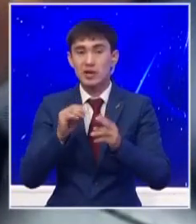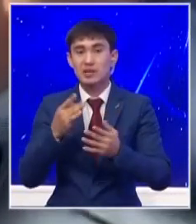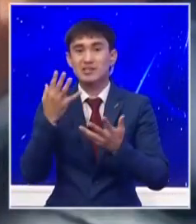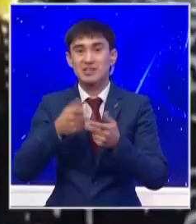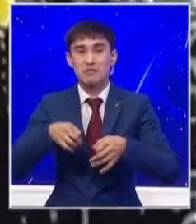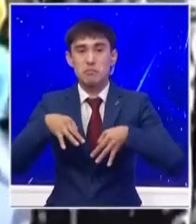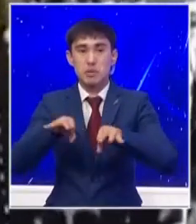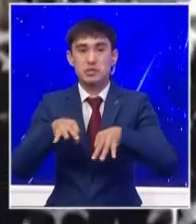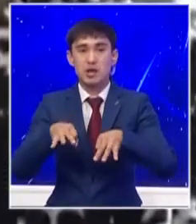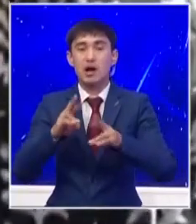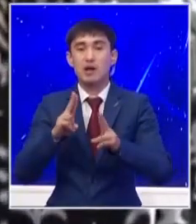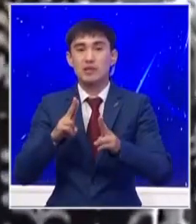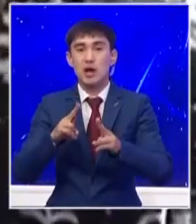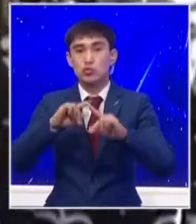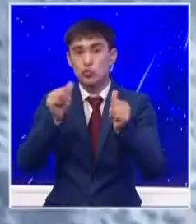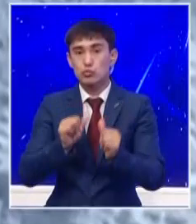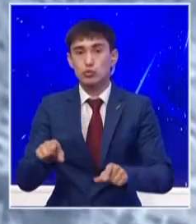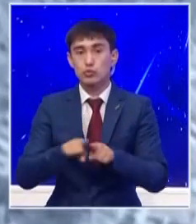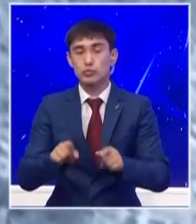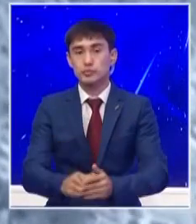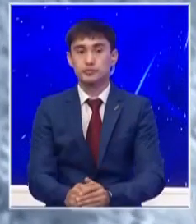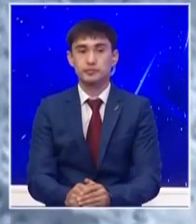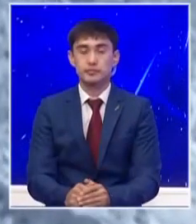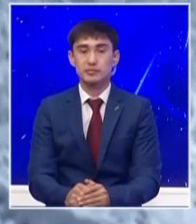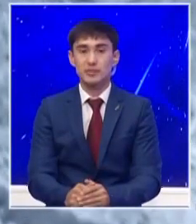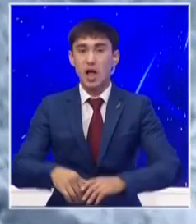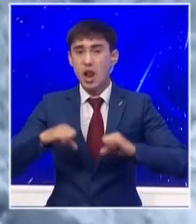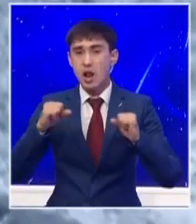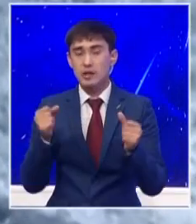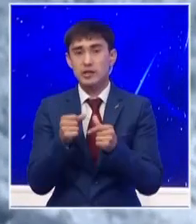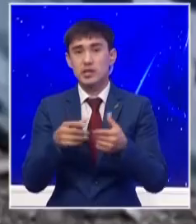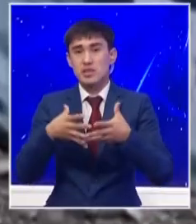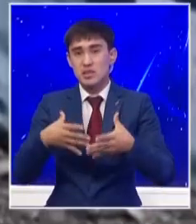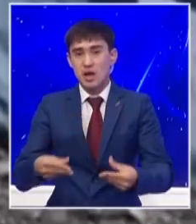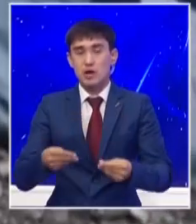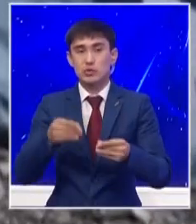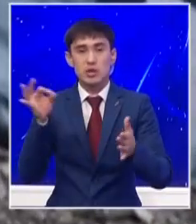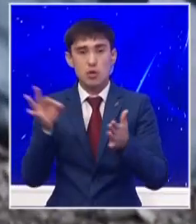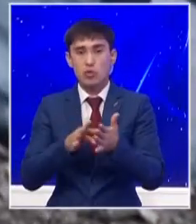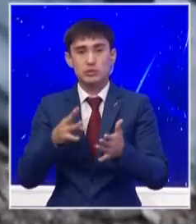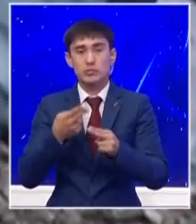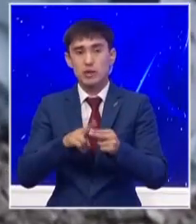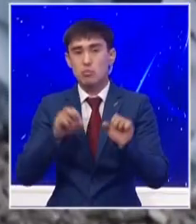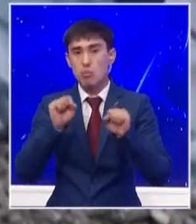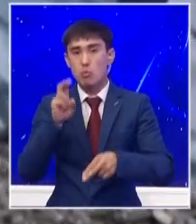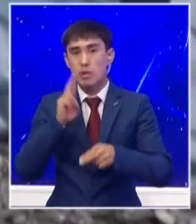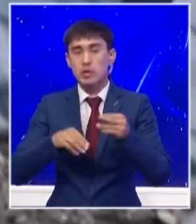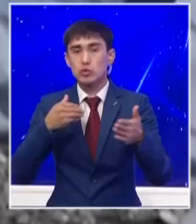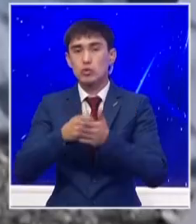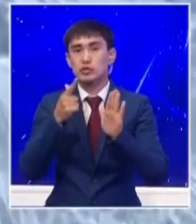средство передвижения, а как на скульптуру. Ледники в Гималаях тают рекордными темпами. Они могут потерять